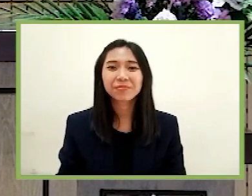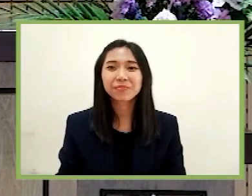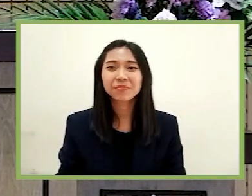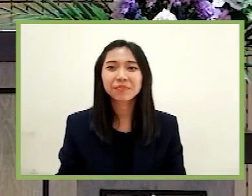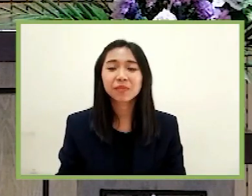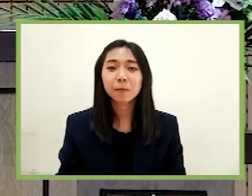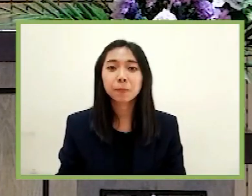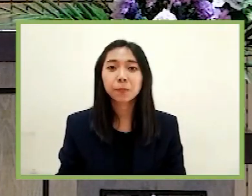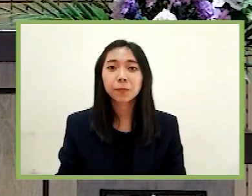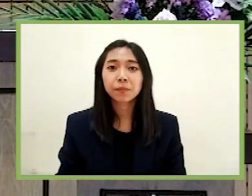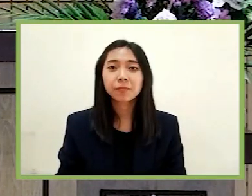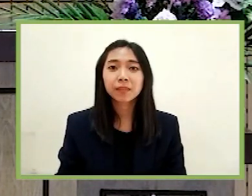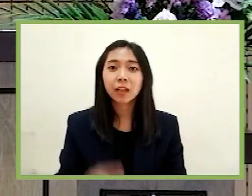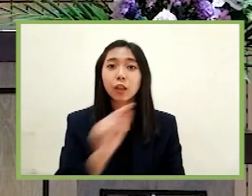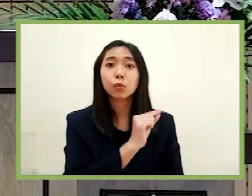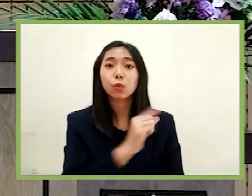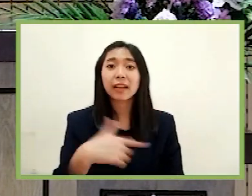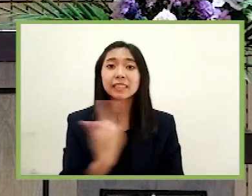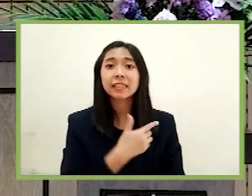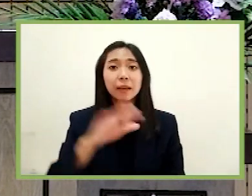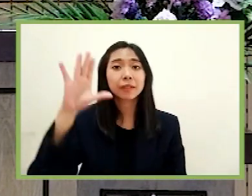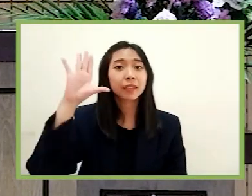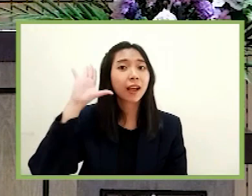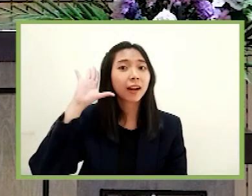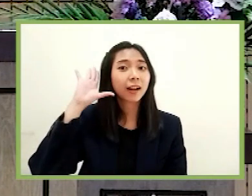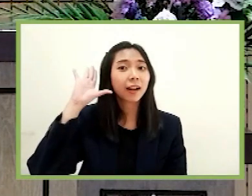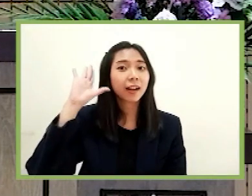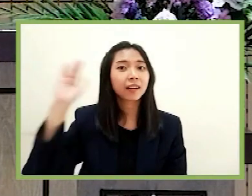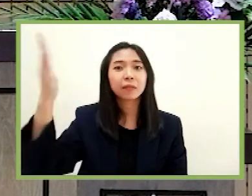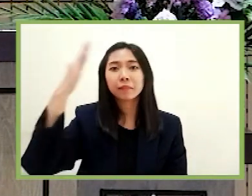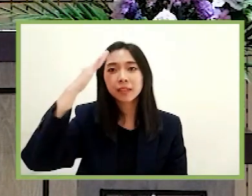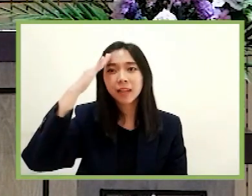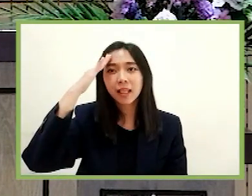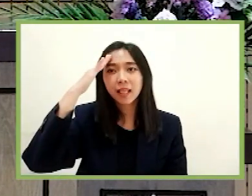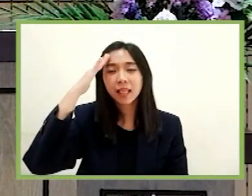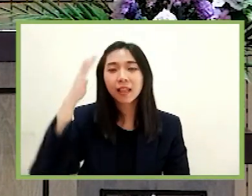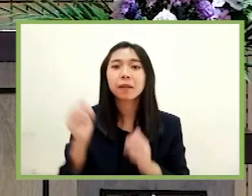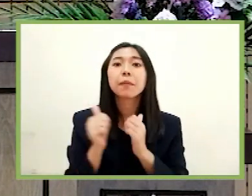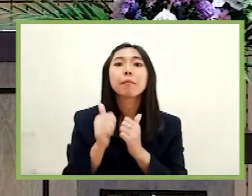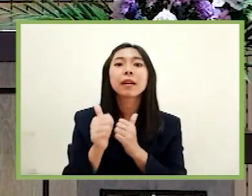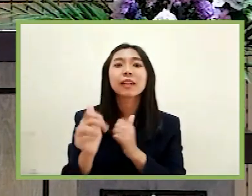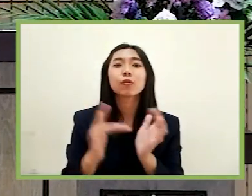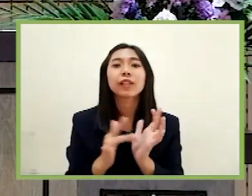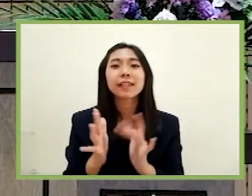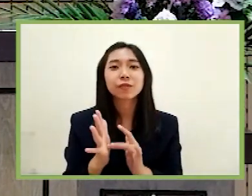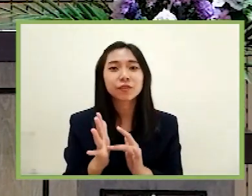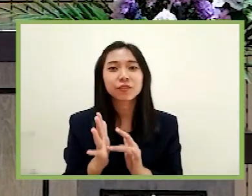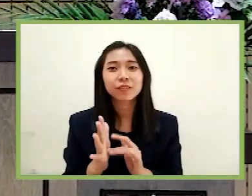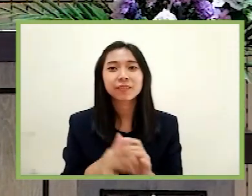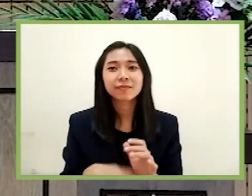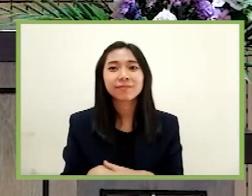bagian kita adalah mendengar mengenal dan mengikut Kristus